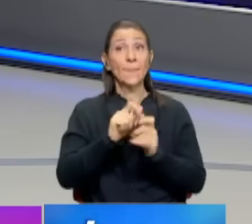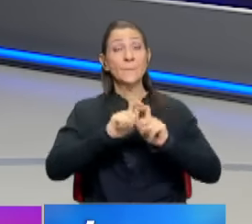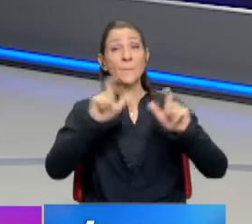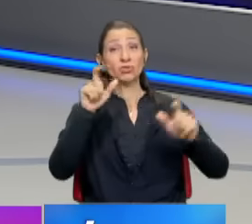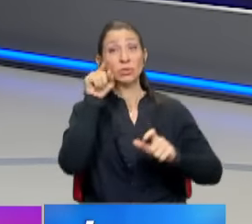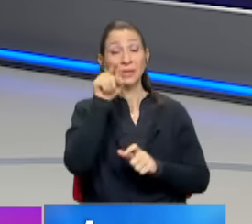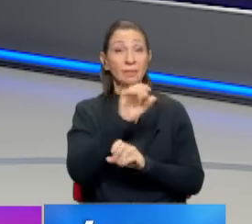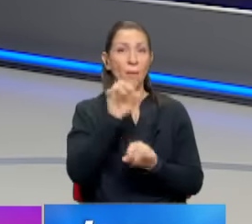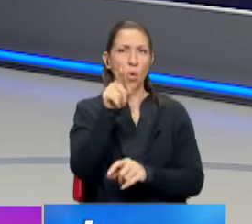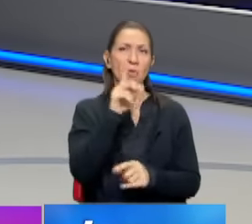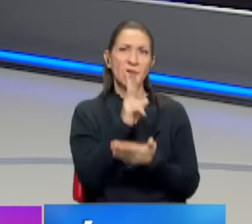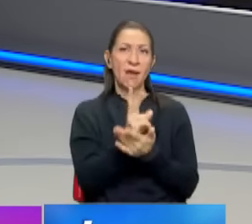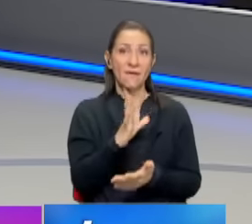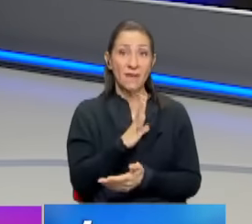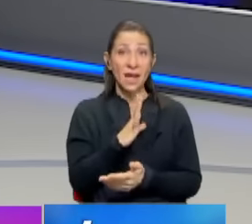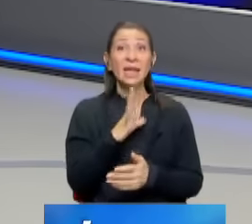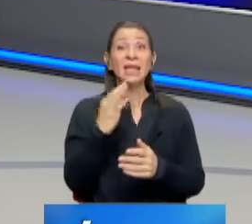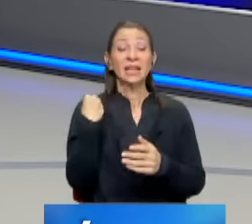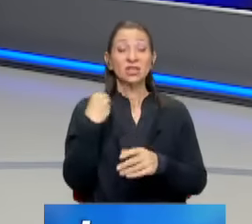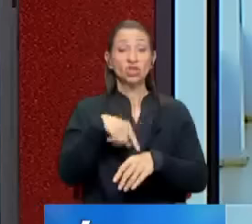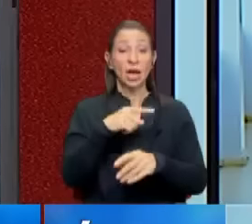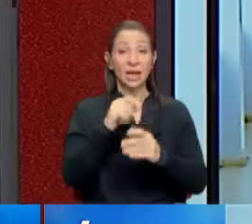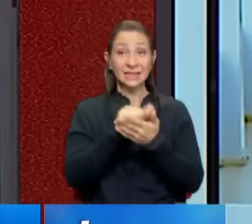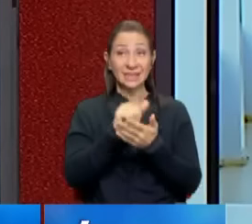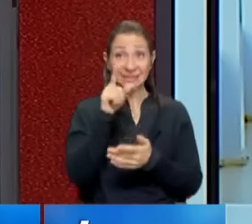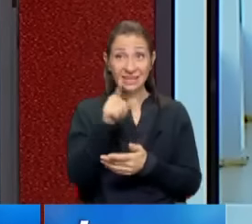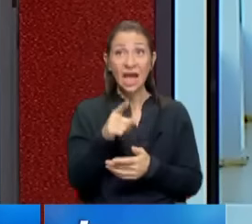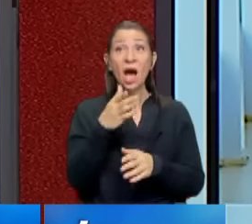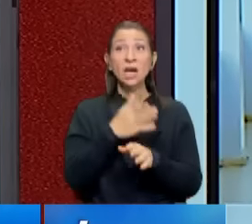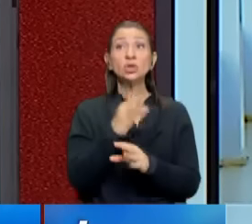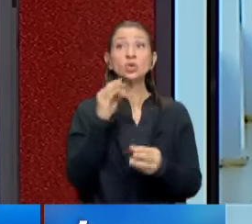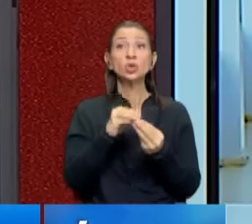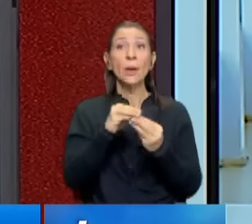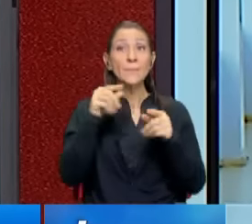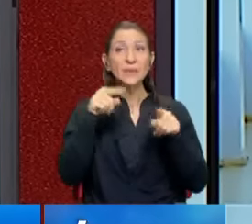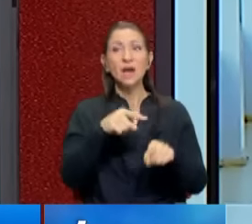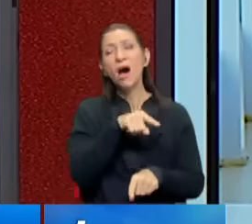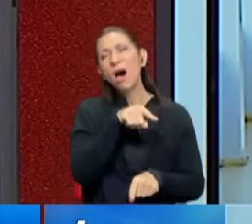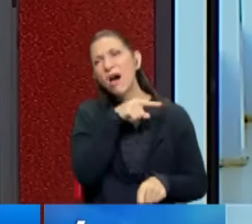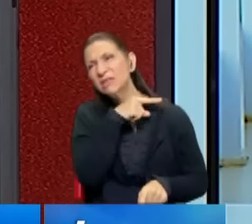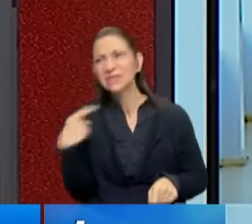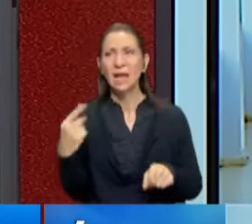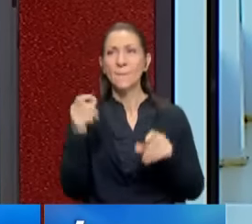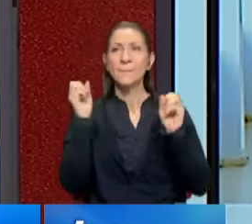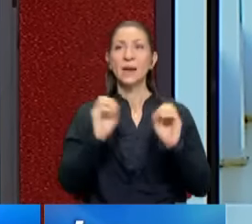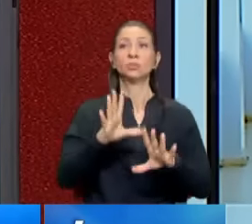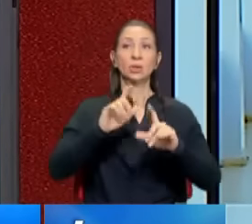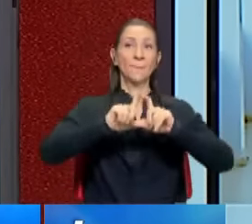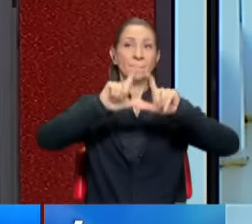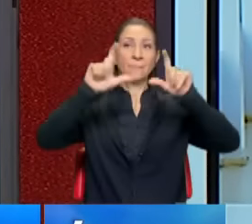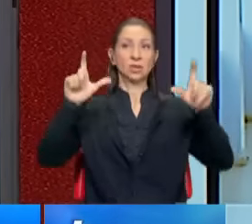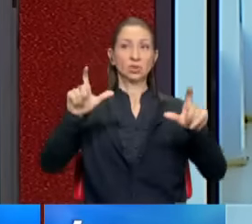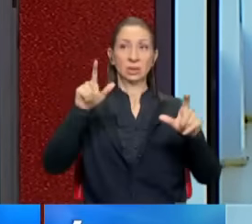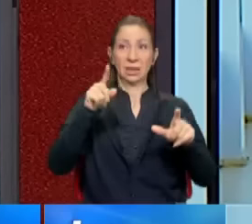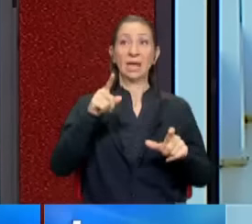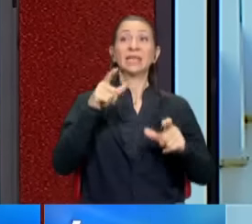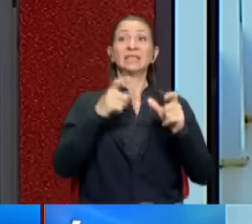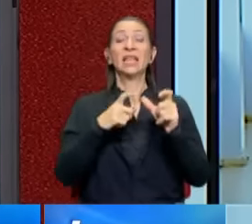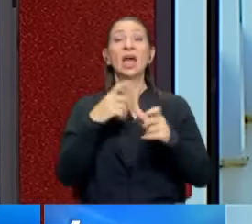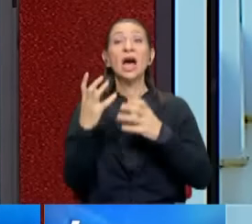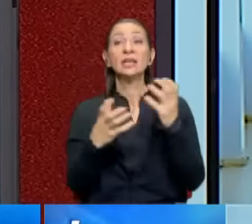manşetinde tam da o karar var. Yeni Çağ Gazetesi asıl suçluların peşini asla bırakmayacağım manşetiyle çıkmış bu sözler.